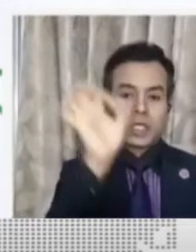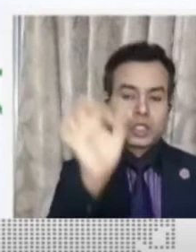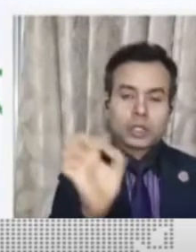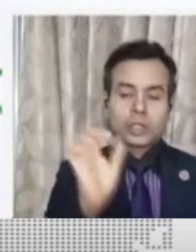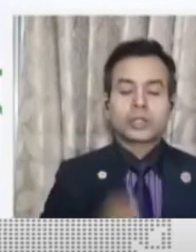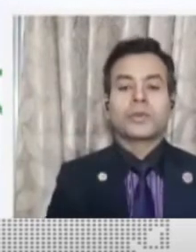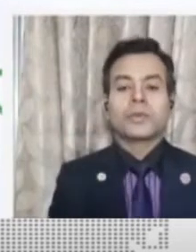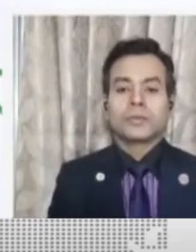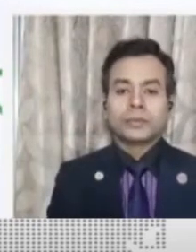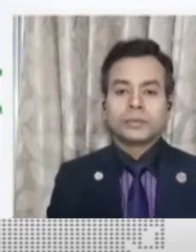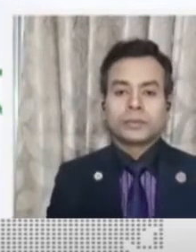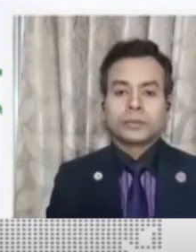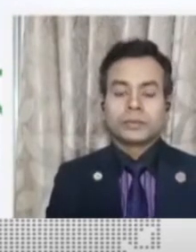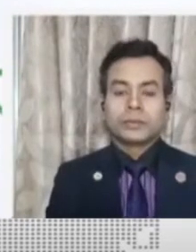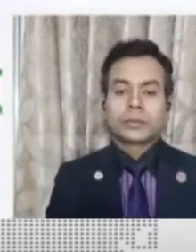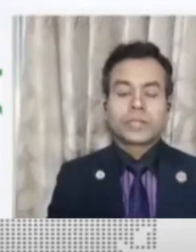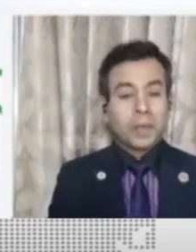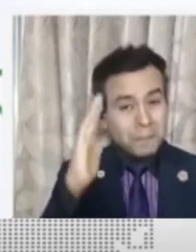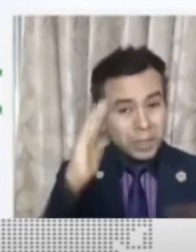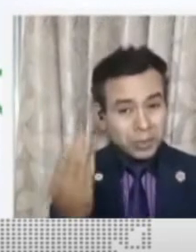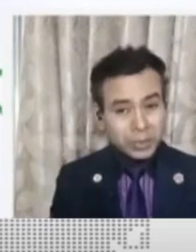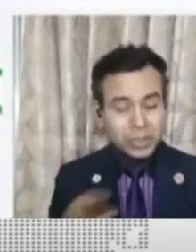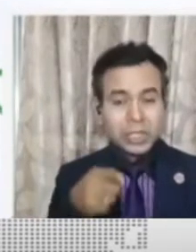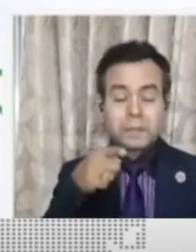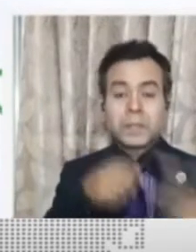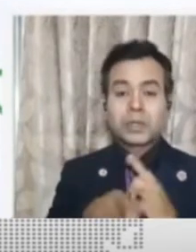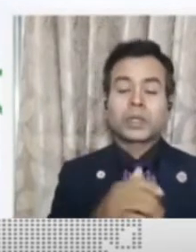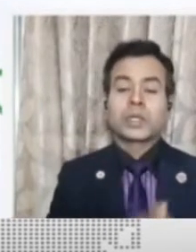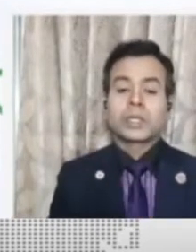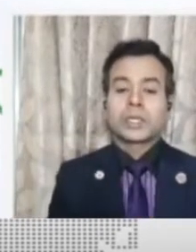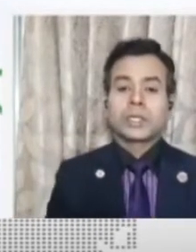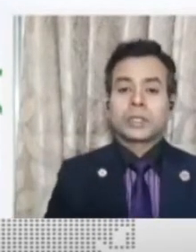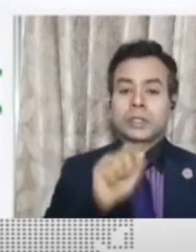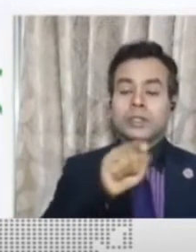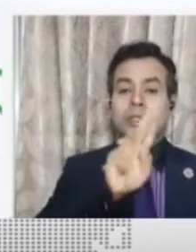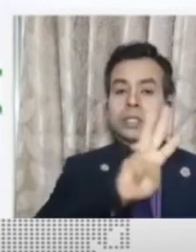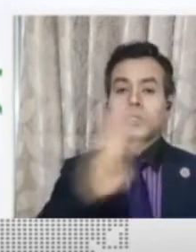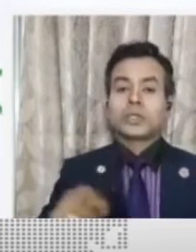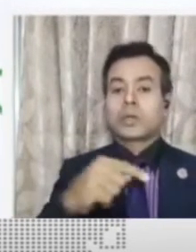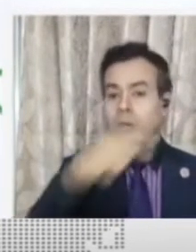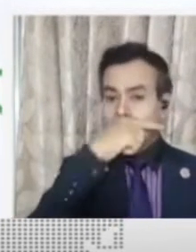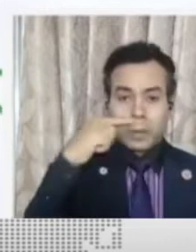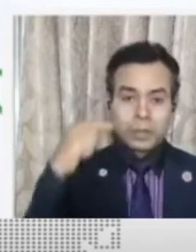জন। শনাক্ত বিবেচনায় মৃত্যুর হার ১.৩৪%।